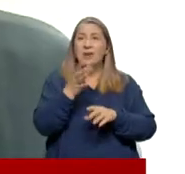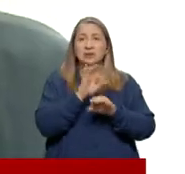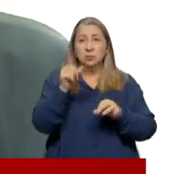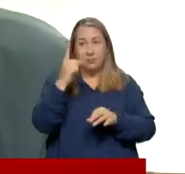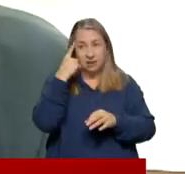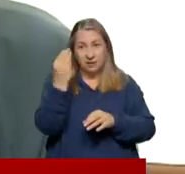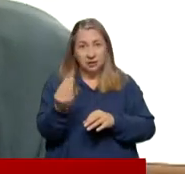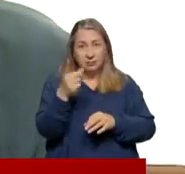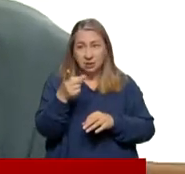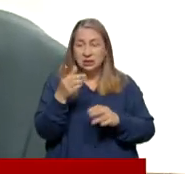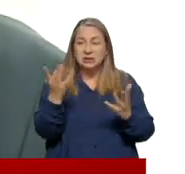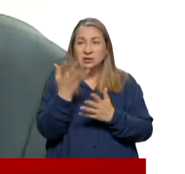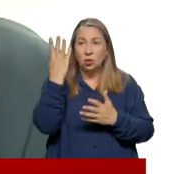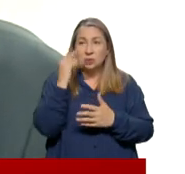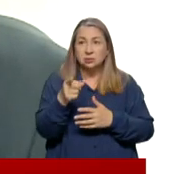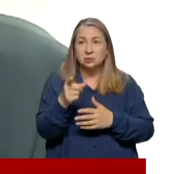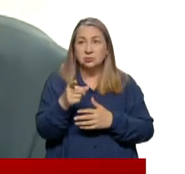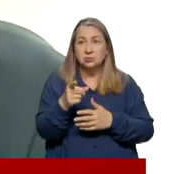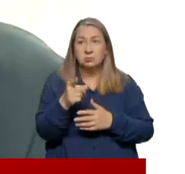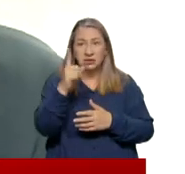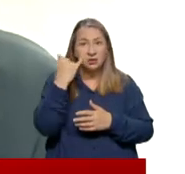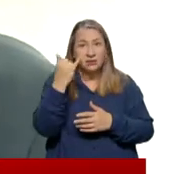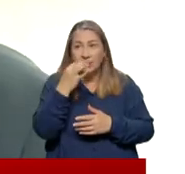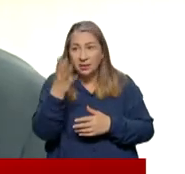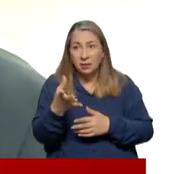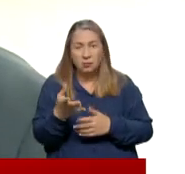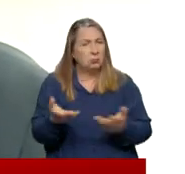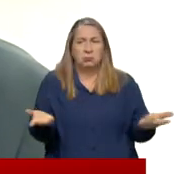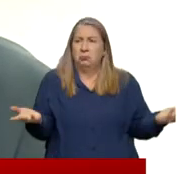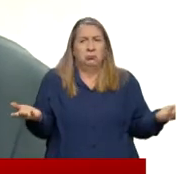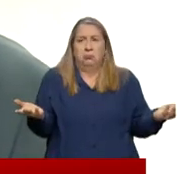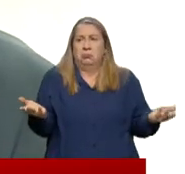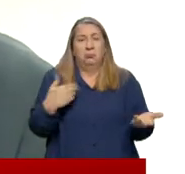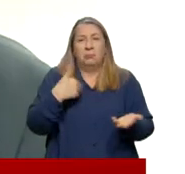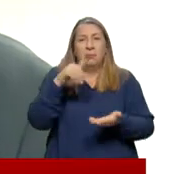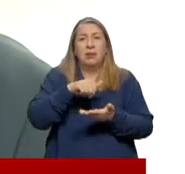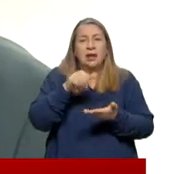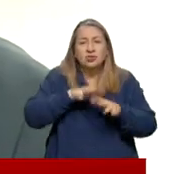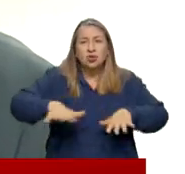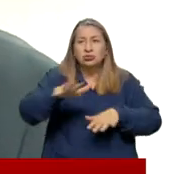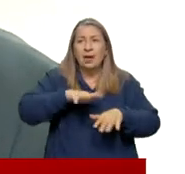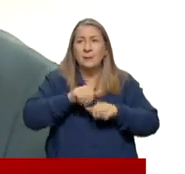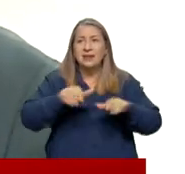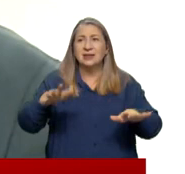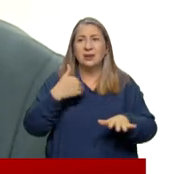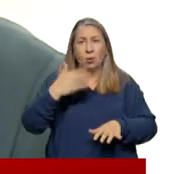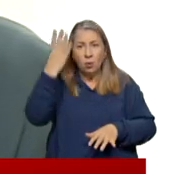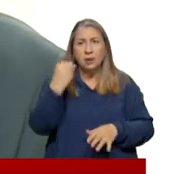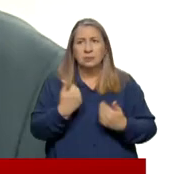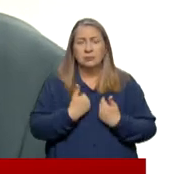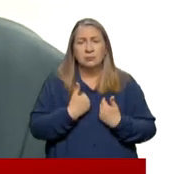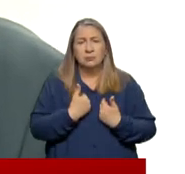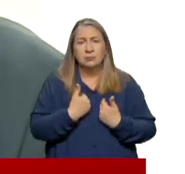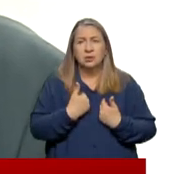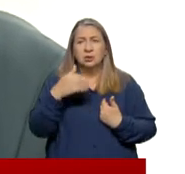zaman size bunu bilgisi verildi mi Nasıl öğrendiğiniz bir telefon açıldı mı medyadan öğrendik yani daha doğrusu Biz de sosyal medyadan